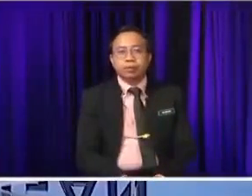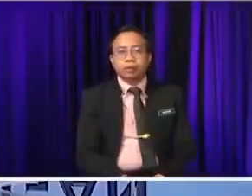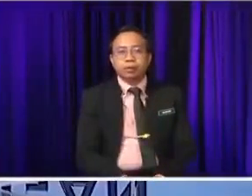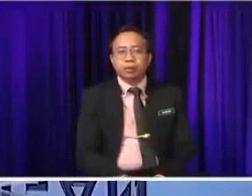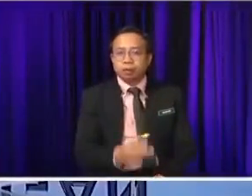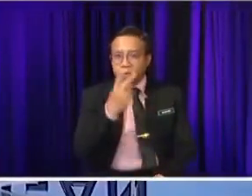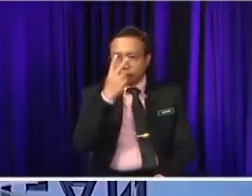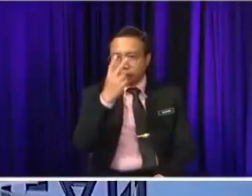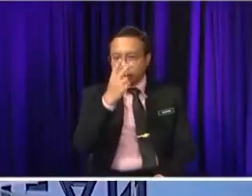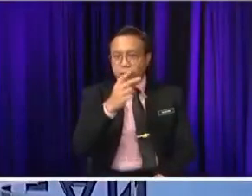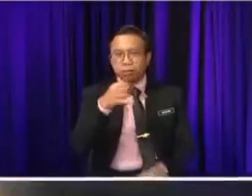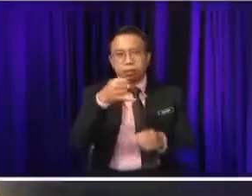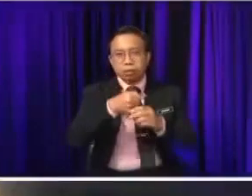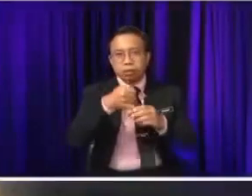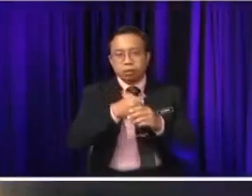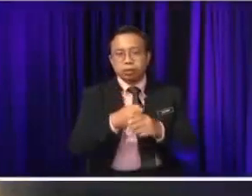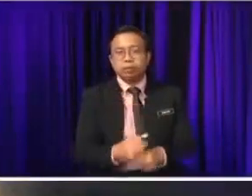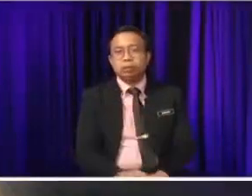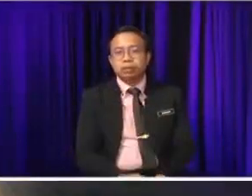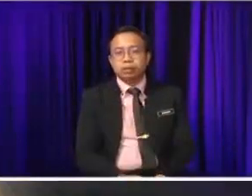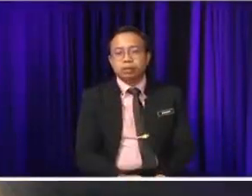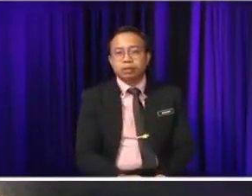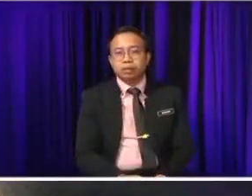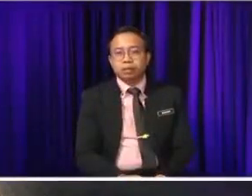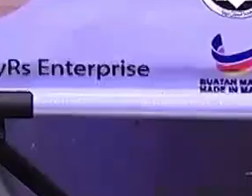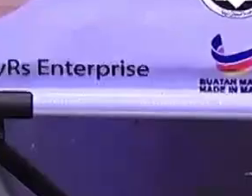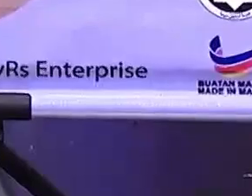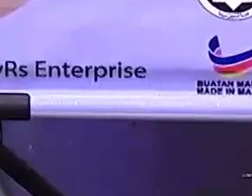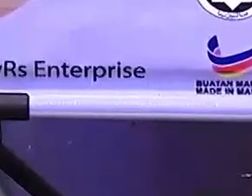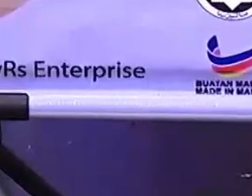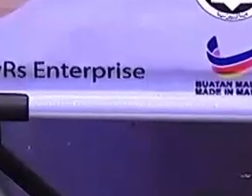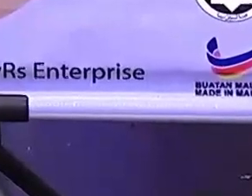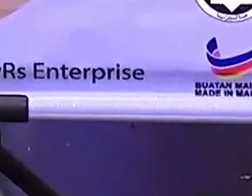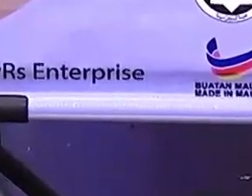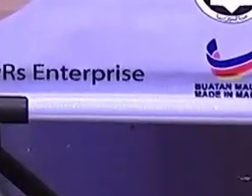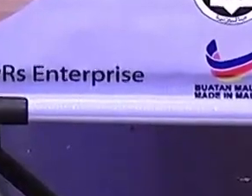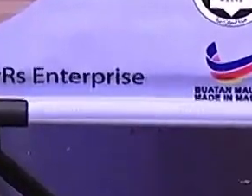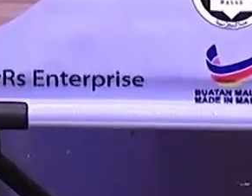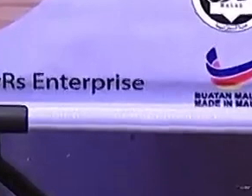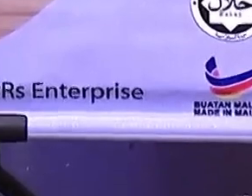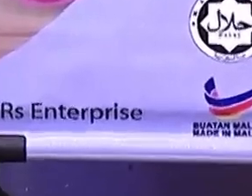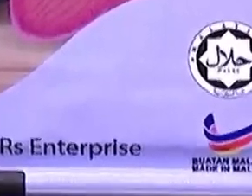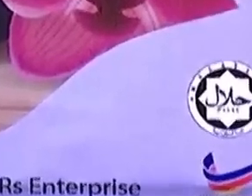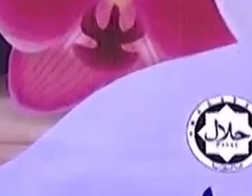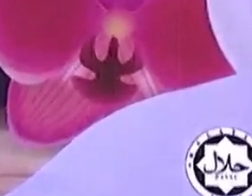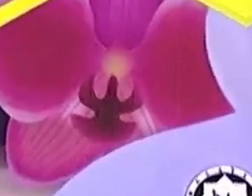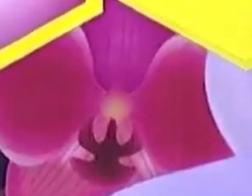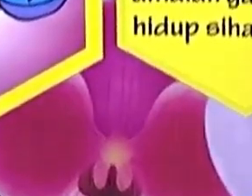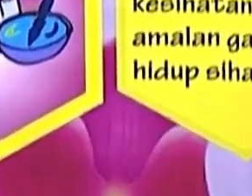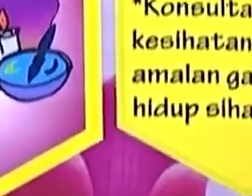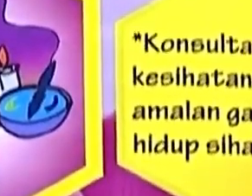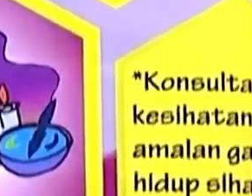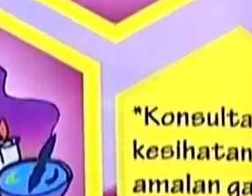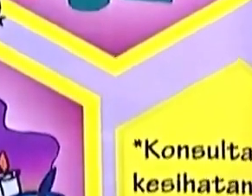konten ataupun isi kandungan Oke isi kandungan dia memang masalah sekarang ini dia enggak mempromosi